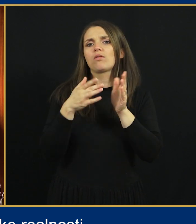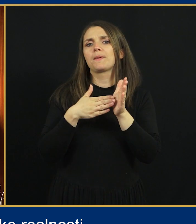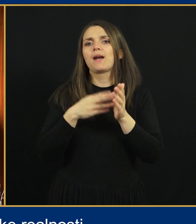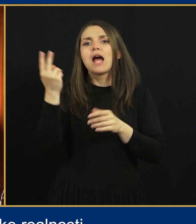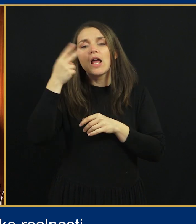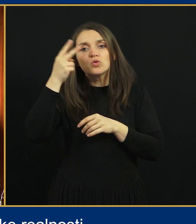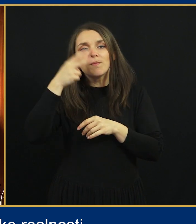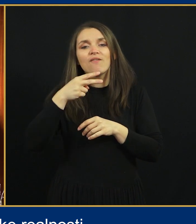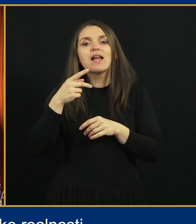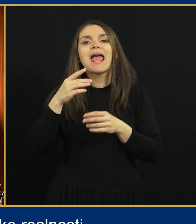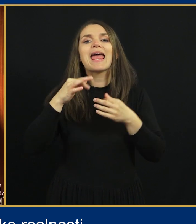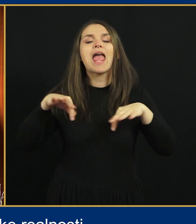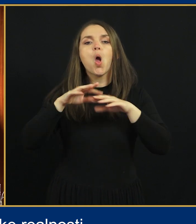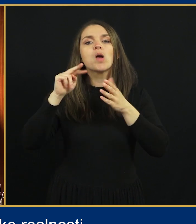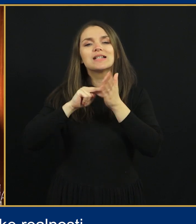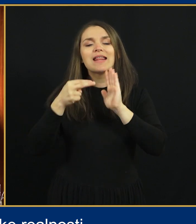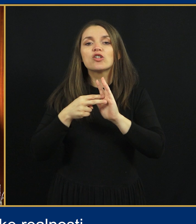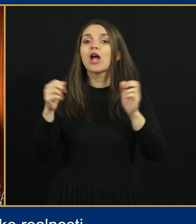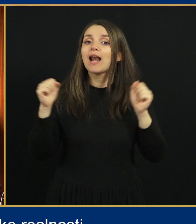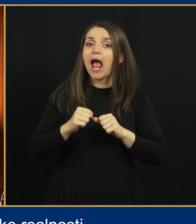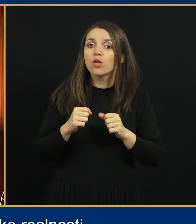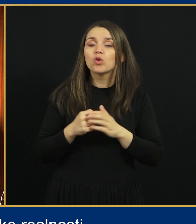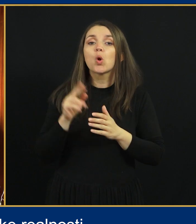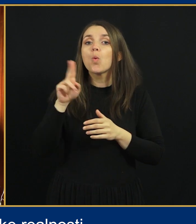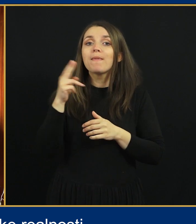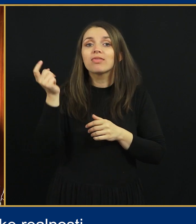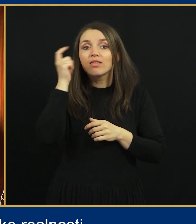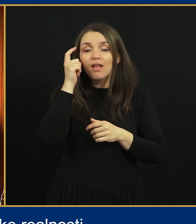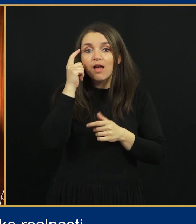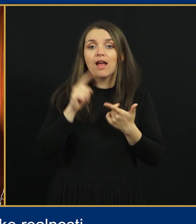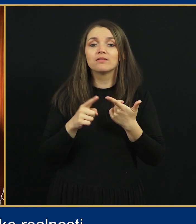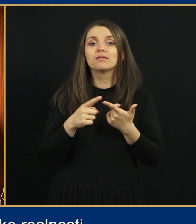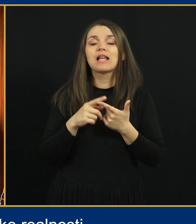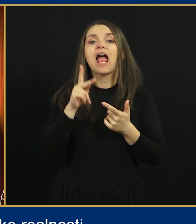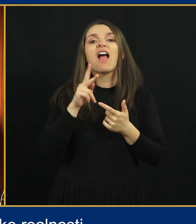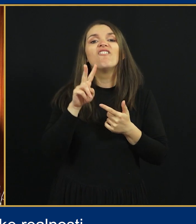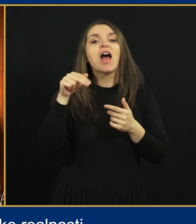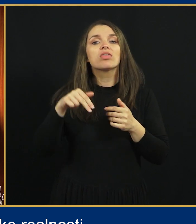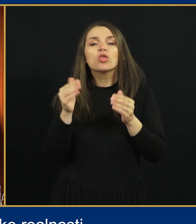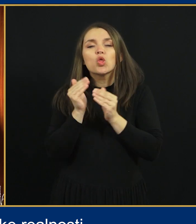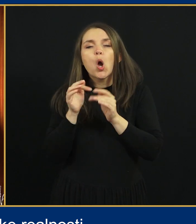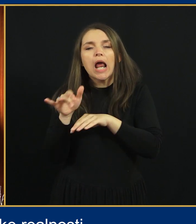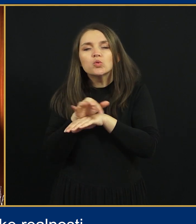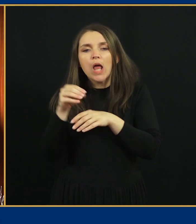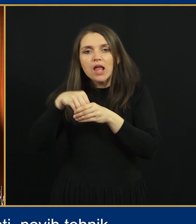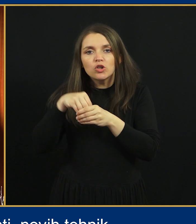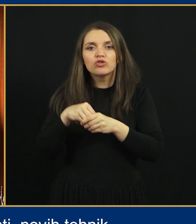kot so razumevanje geostrateške realnosti, umetne inteligence, kvantnega